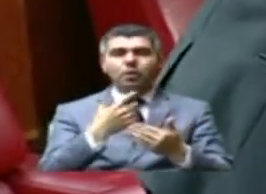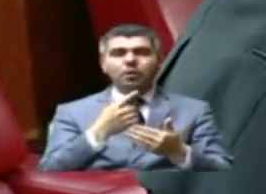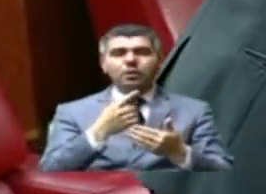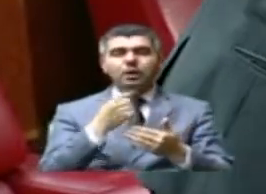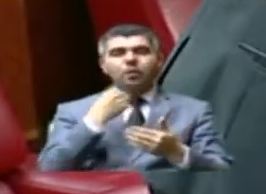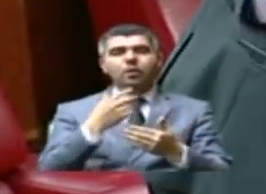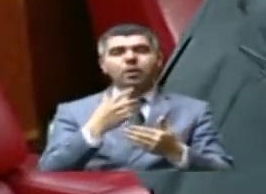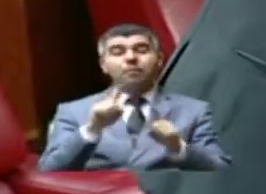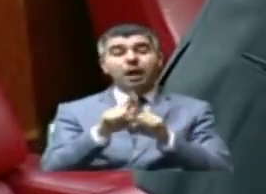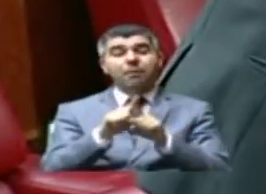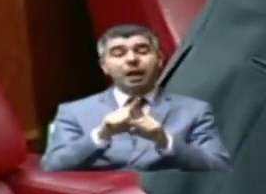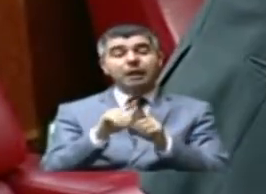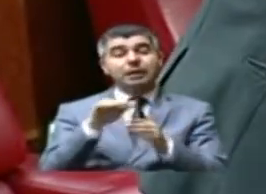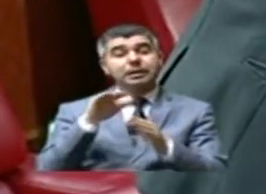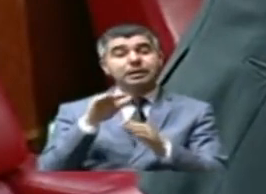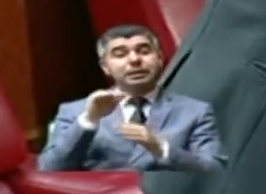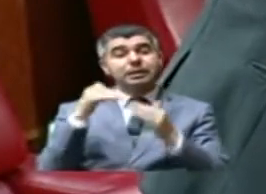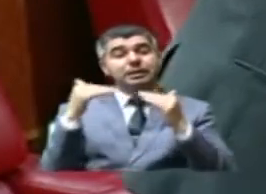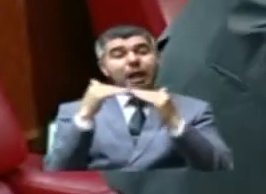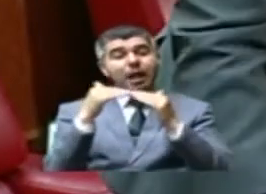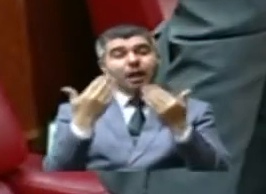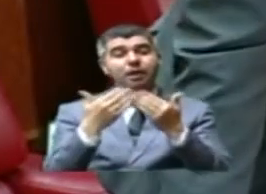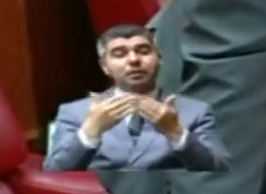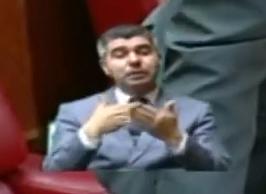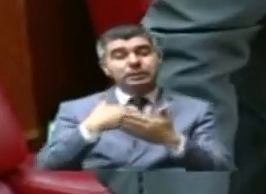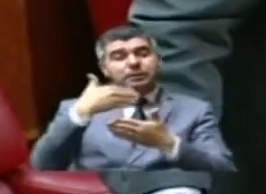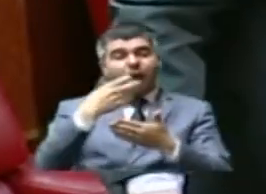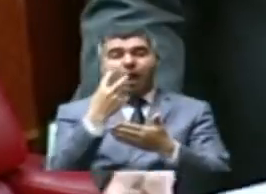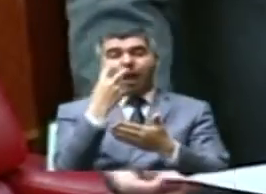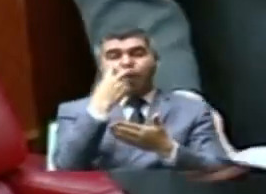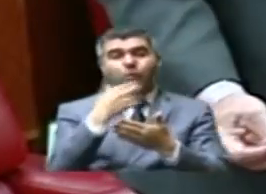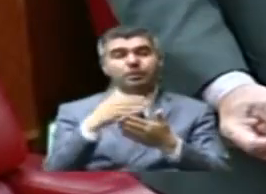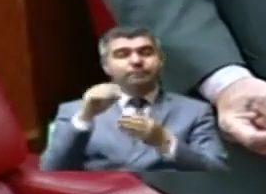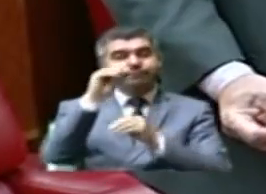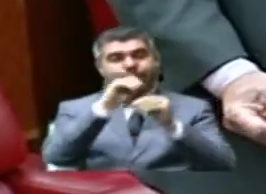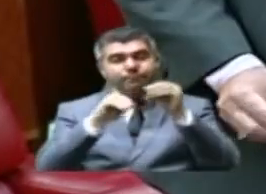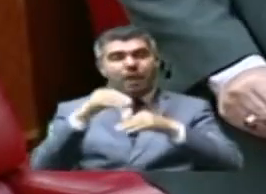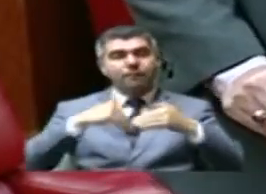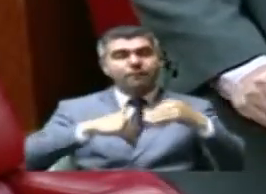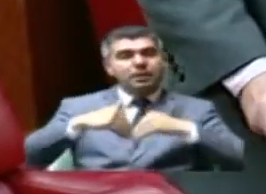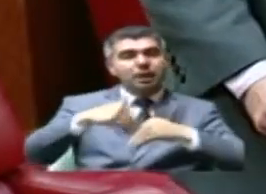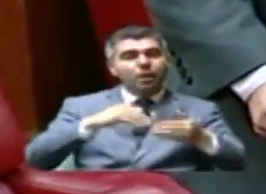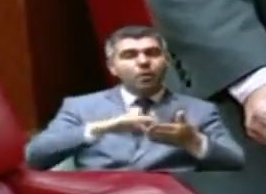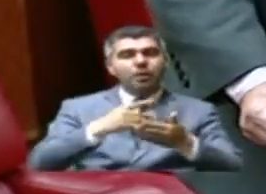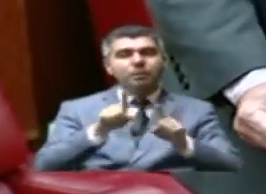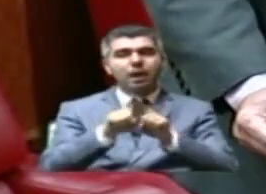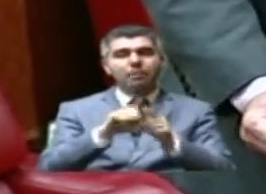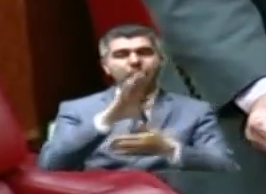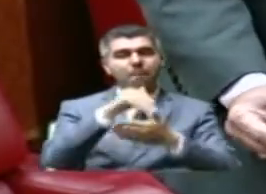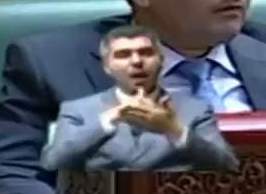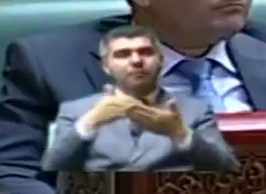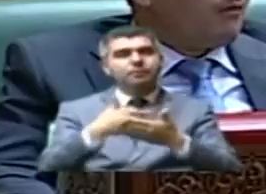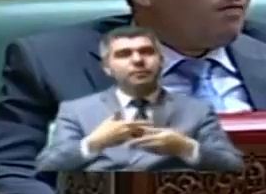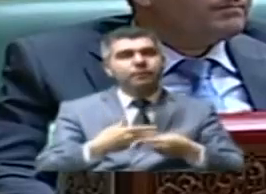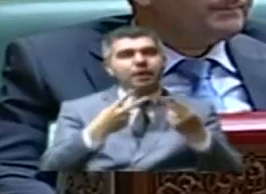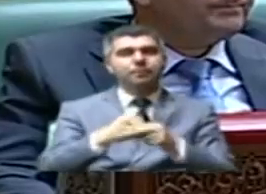إلى الداخلة، بالإضافة إلى مجموعة من الإجراءات. هي عندي اللوائح اللي بغيتي السيد المستشار من بعدنا نفصلها لك في الجولة اللي